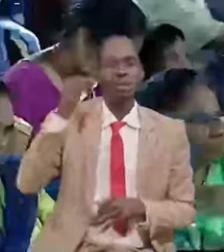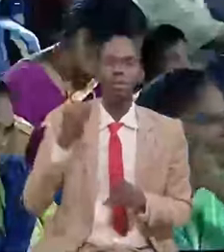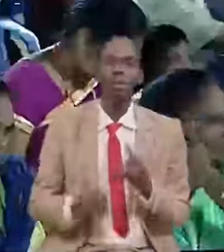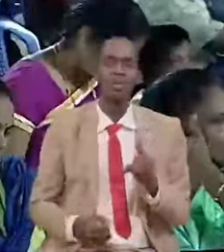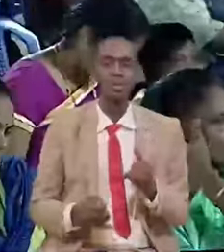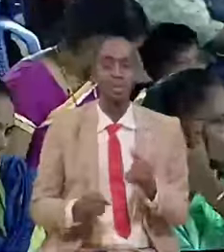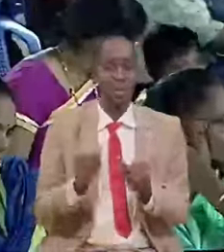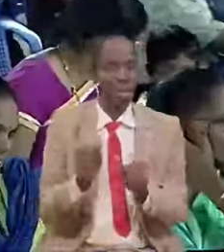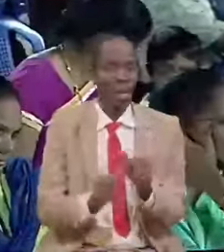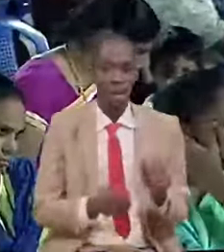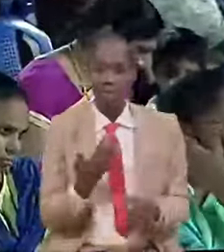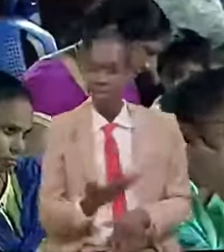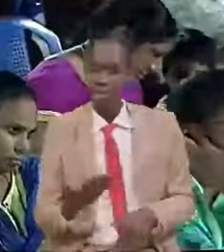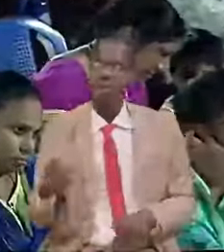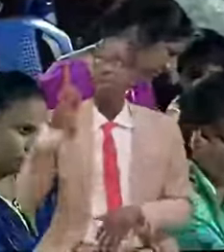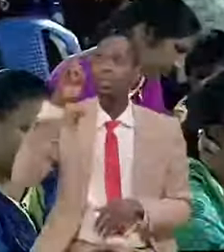Tout ce qu'il fait.